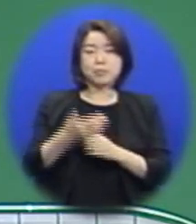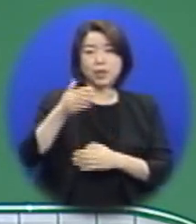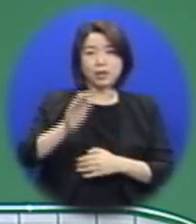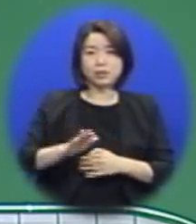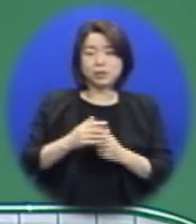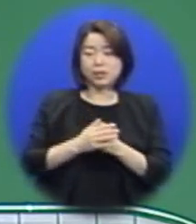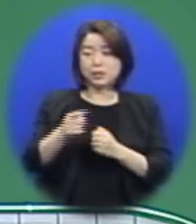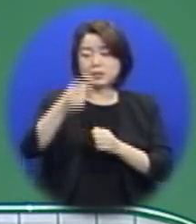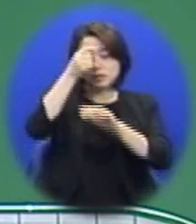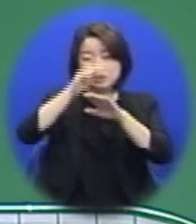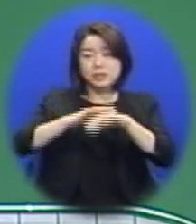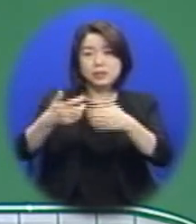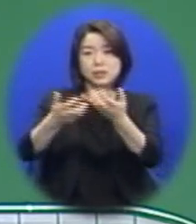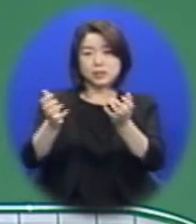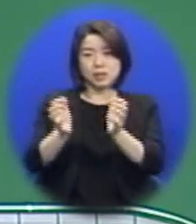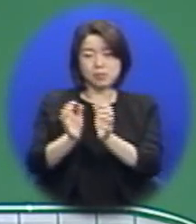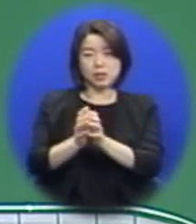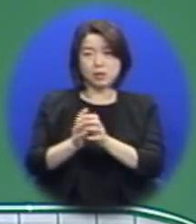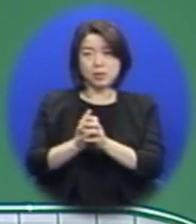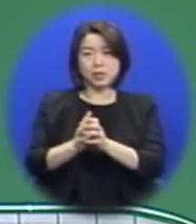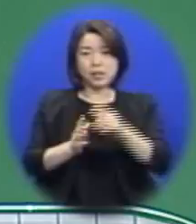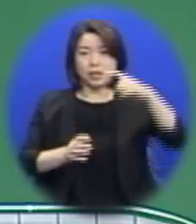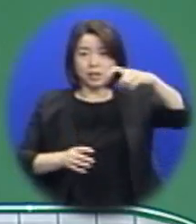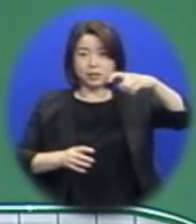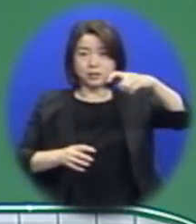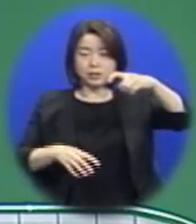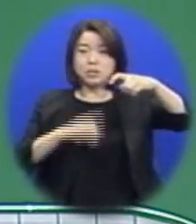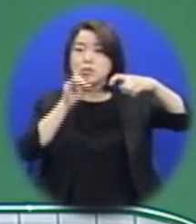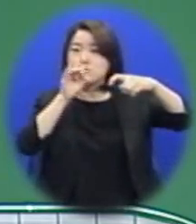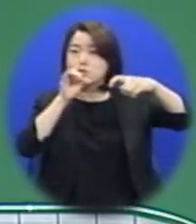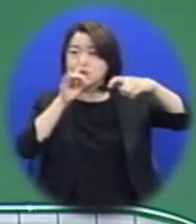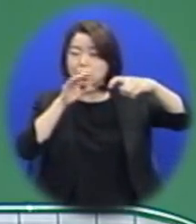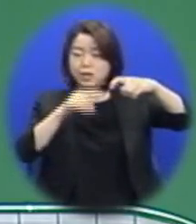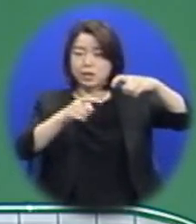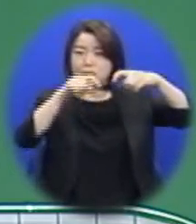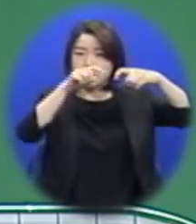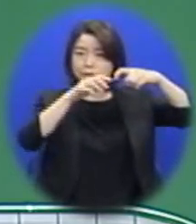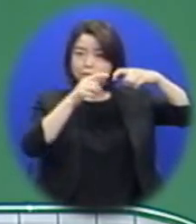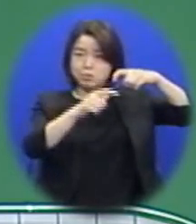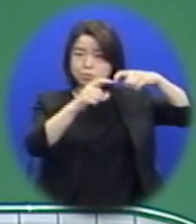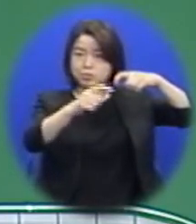그런데 그 예배당에 등잔 거리가 중앙에 쭉 있었습니다.